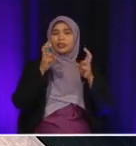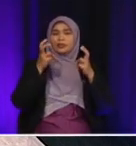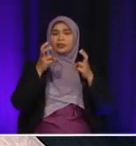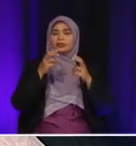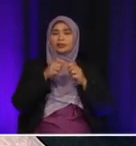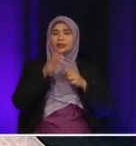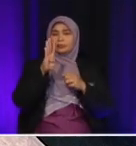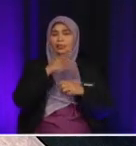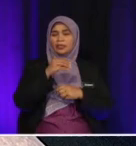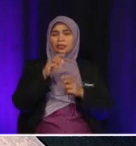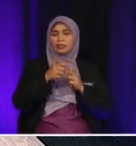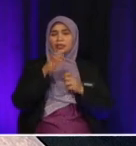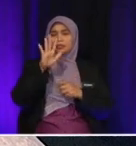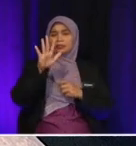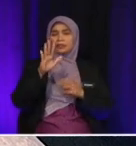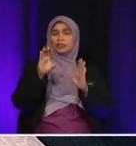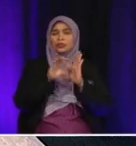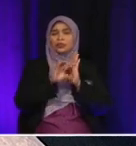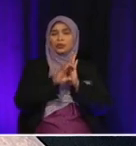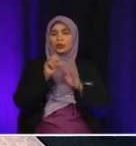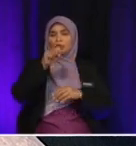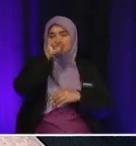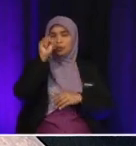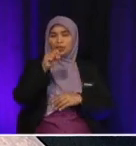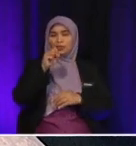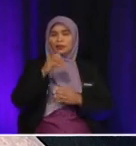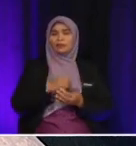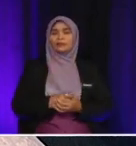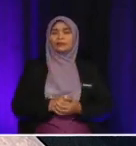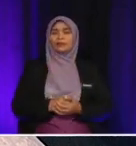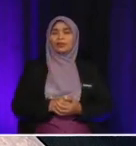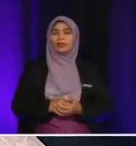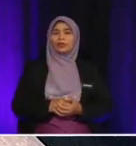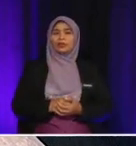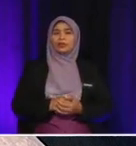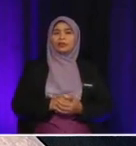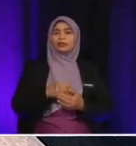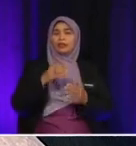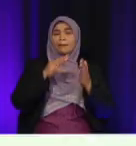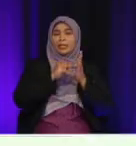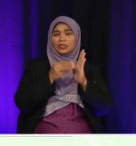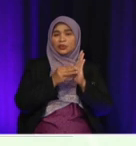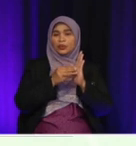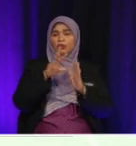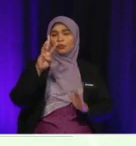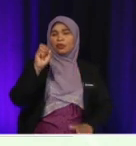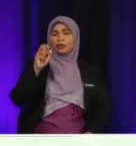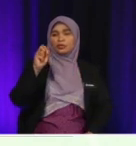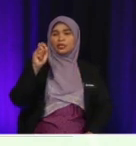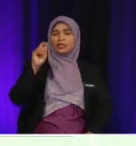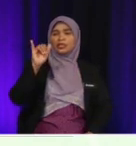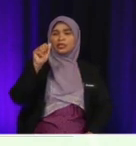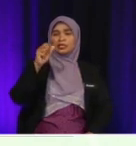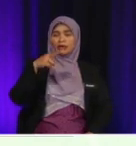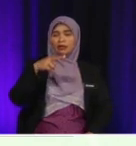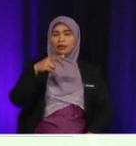contoh soalan untuk akhlak wasatiah menjamin kecemerlangan umat Nyatakan maksud keadilan dalam wasatiah Jelaskan